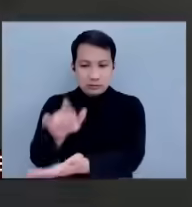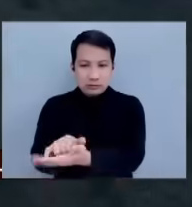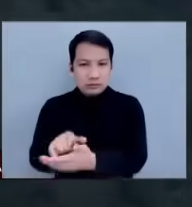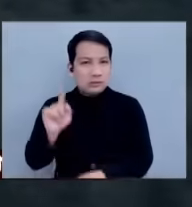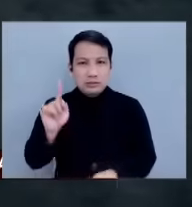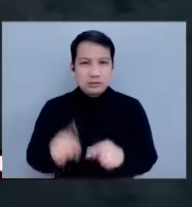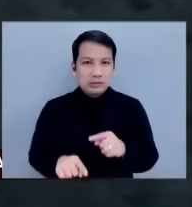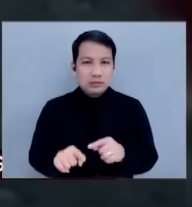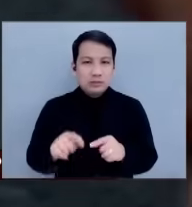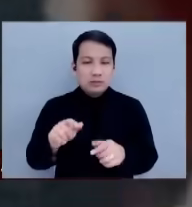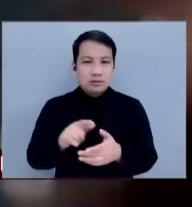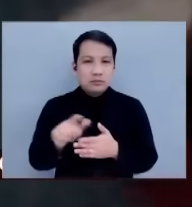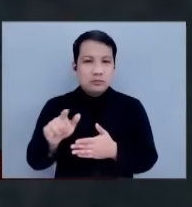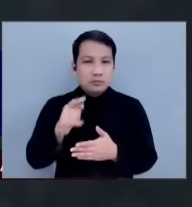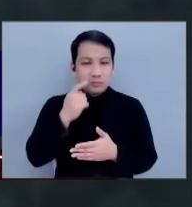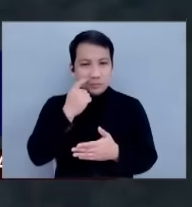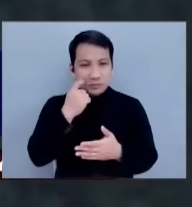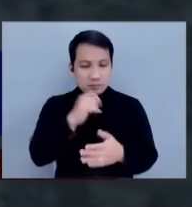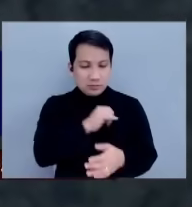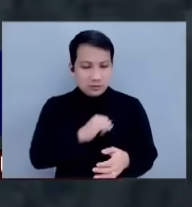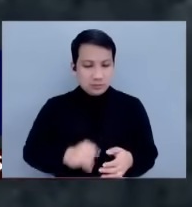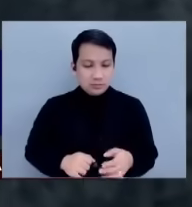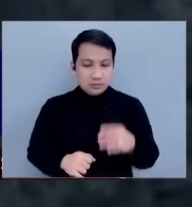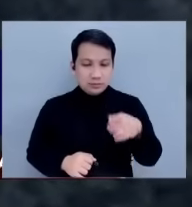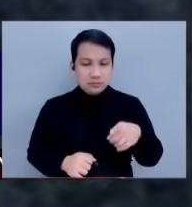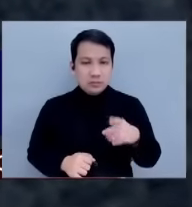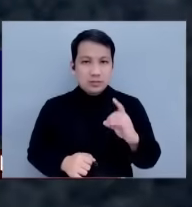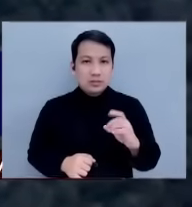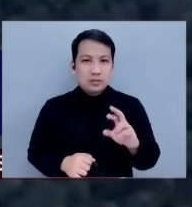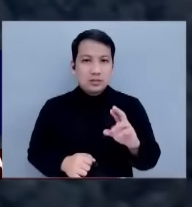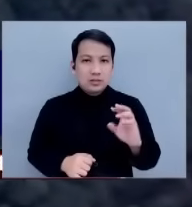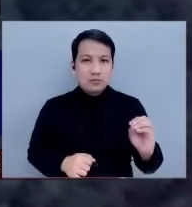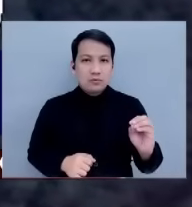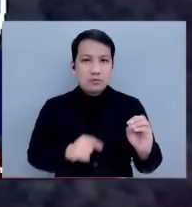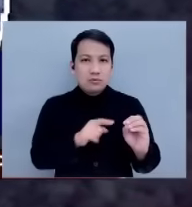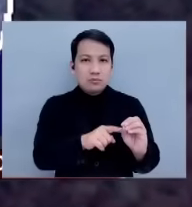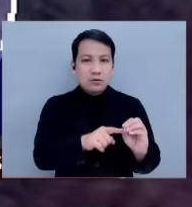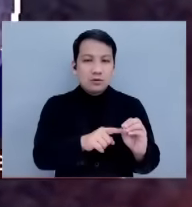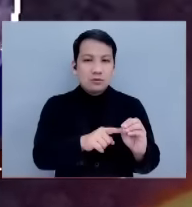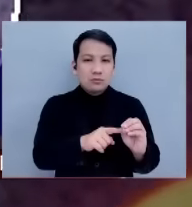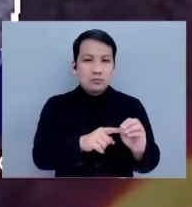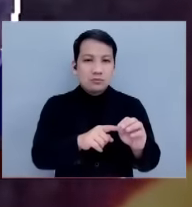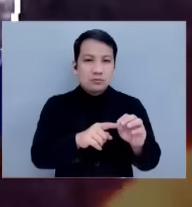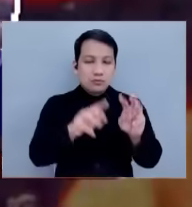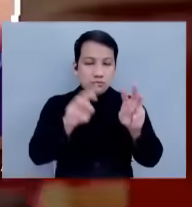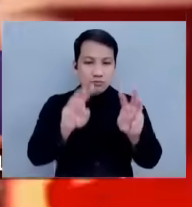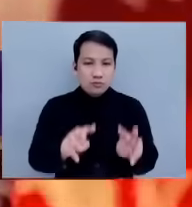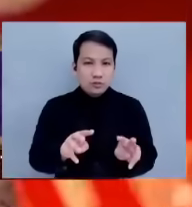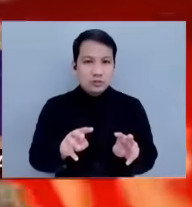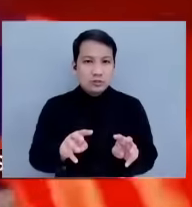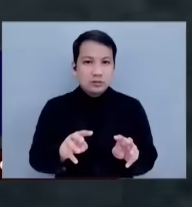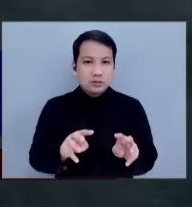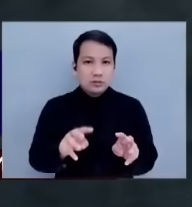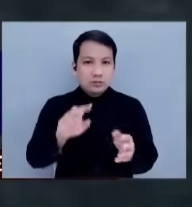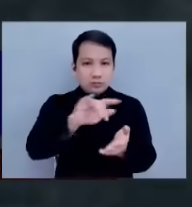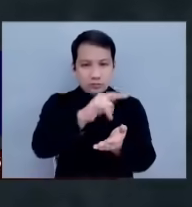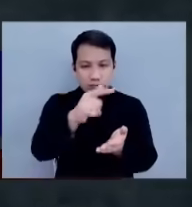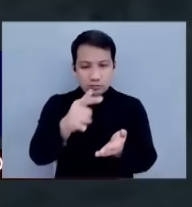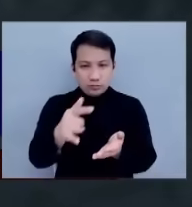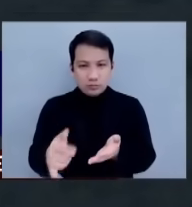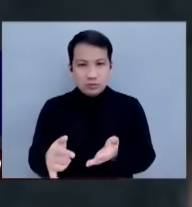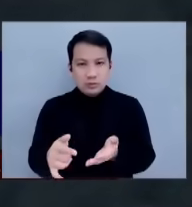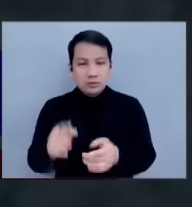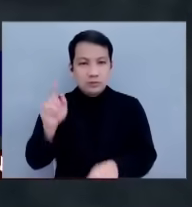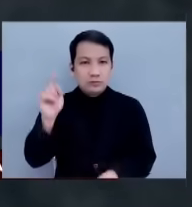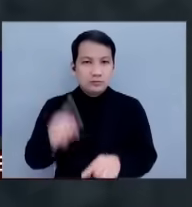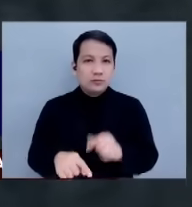Airport. Ayon sa Isabela PDRRMO, delikado ang lagay ng panahon sa lugar ng pinagbagsakan ng eroplano. Kaya bukas